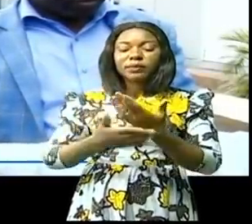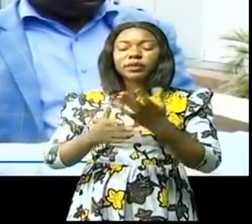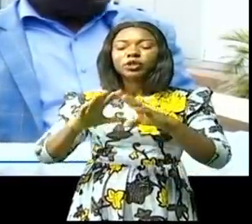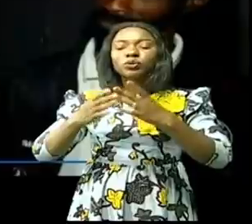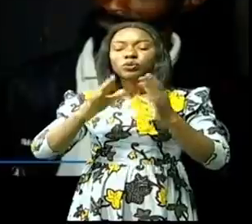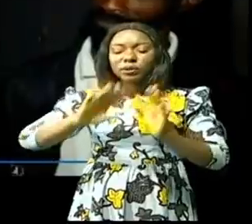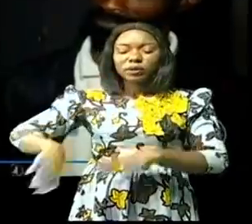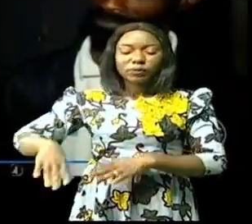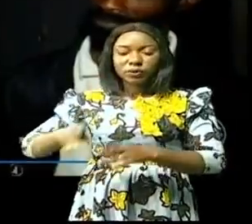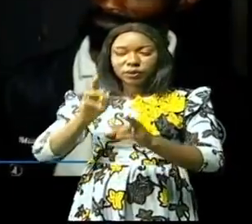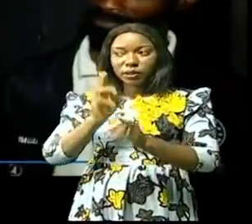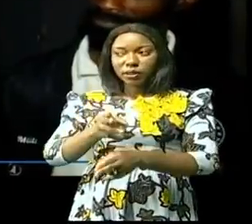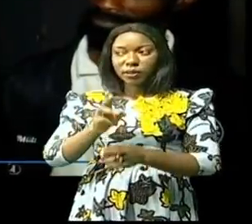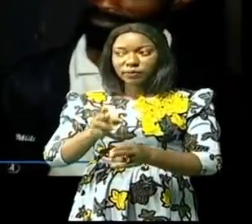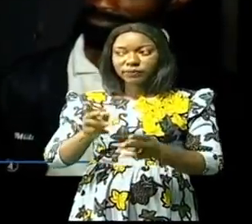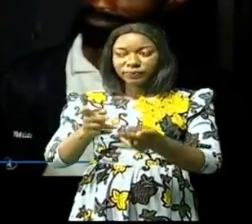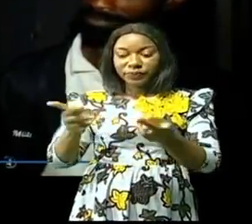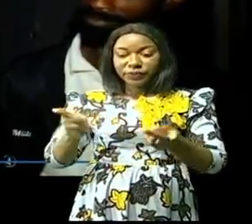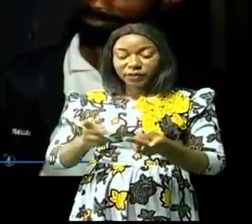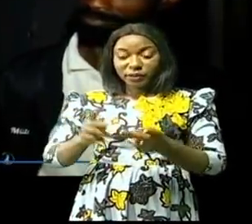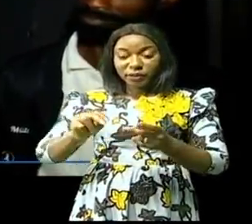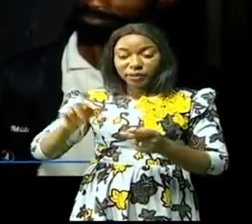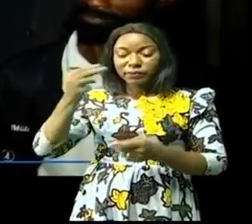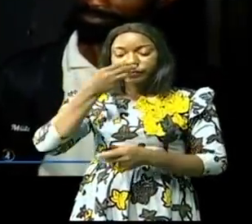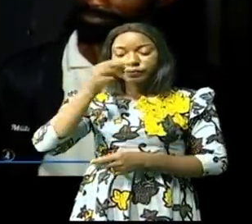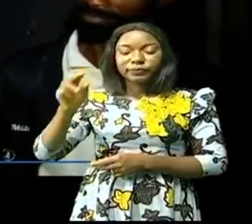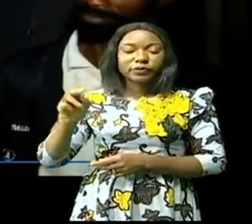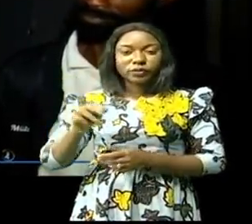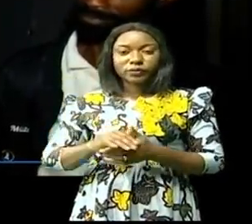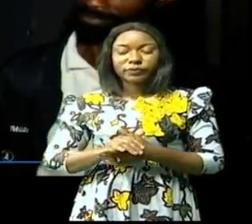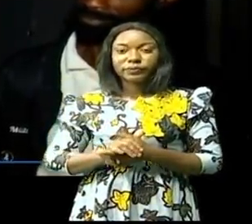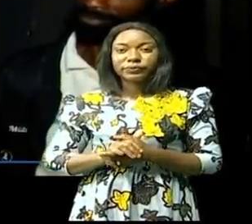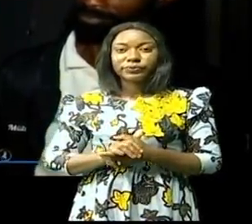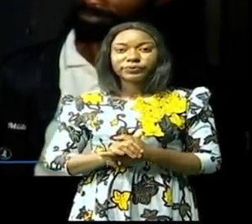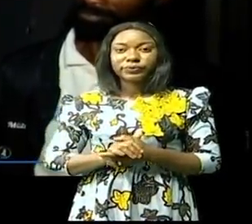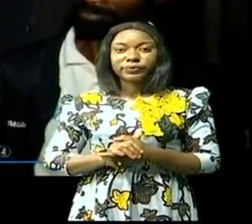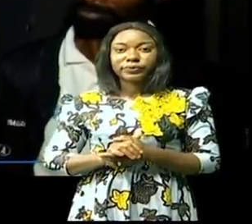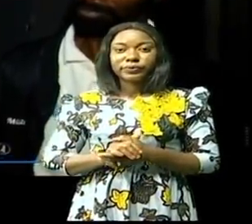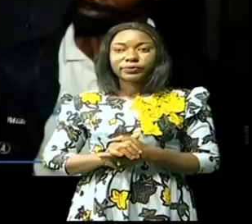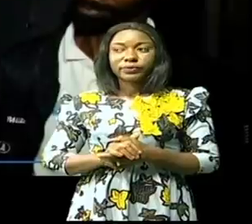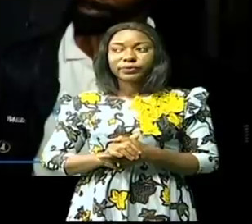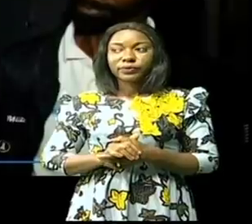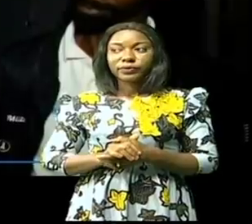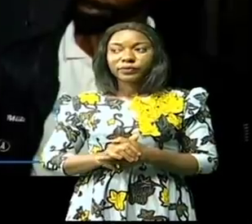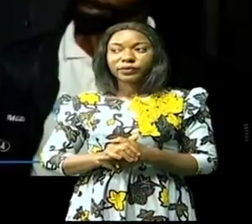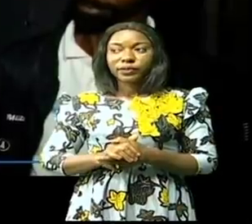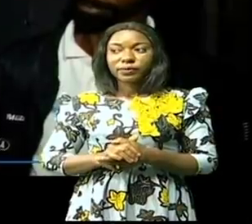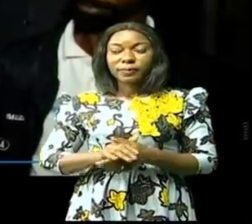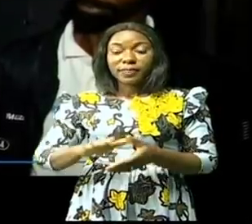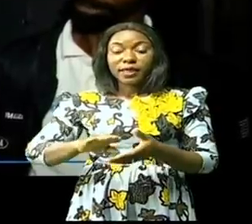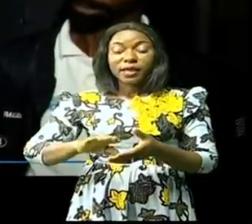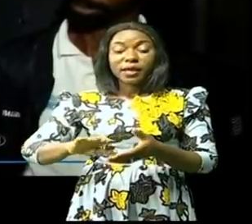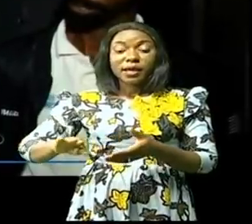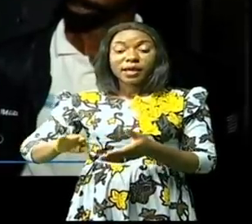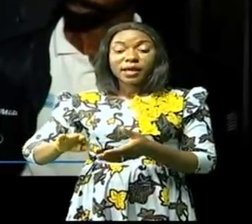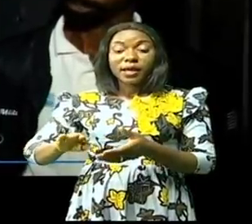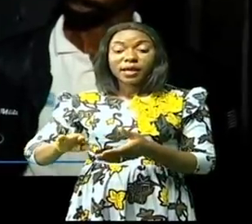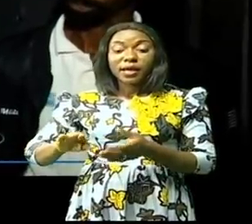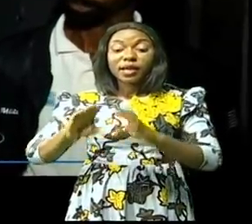paix. Ici, au Nord Kivu, à part la communauté